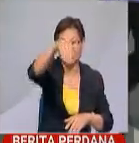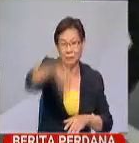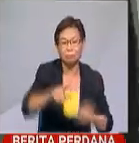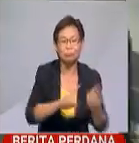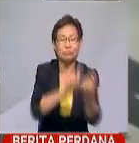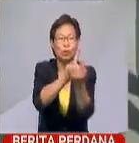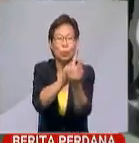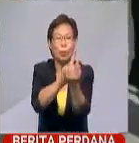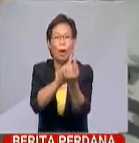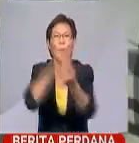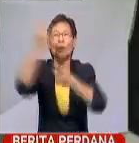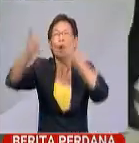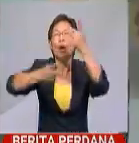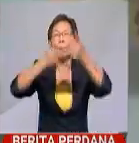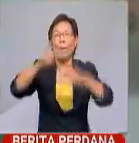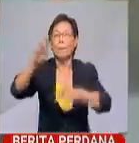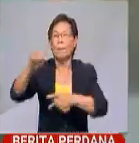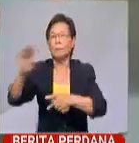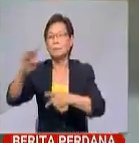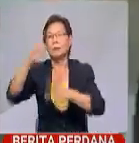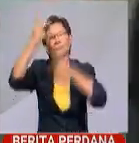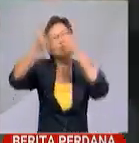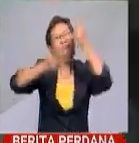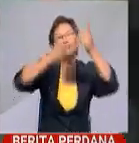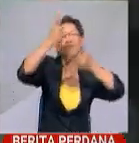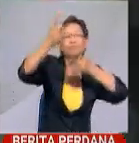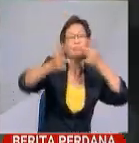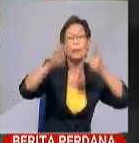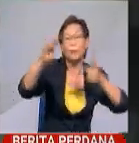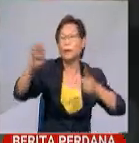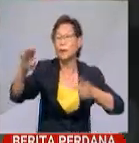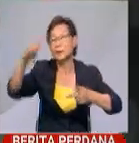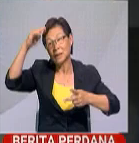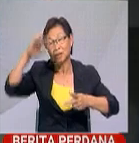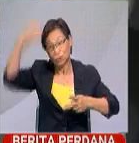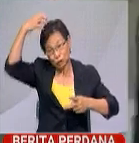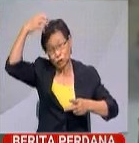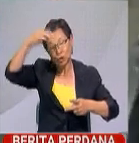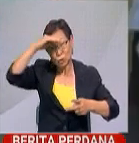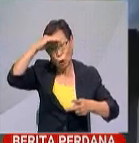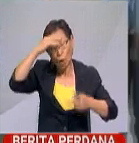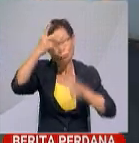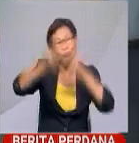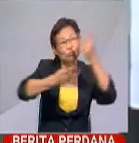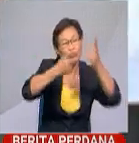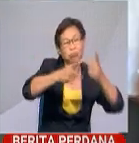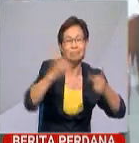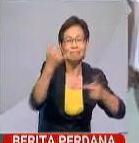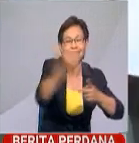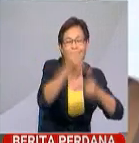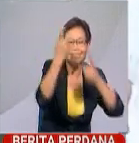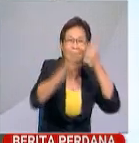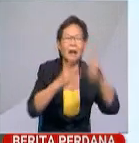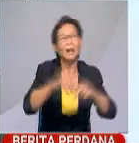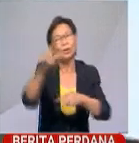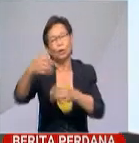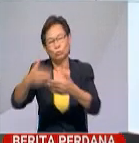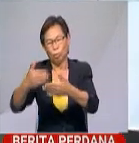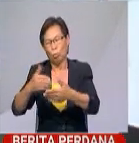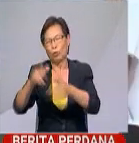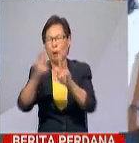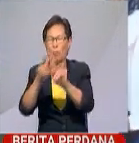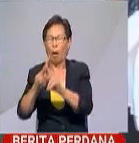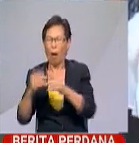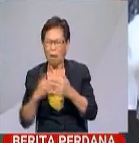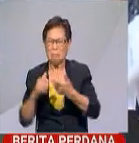Beliau ditemui selepas lawatan Menteri Besar Datuk Dr. Shahrudin Jamal di Sanctuary Gajah Johor. Sebelum ini, beberapa kampung sering